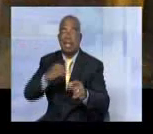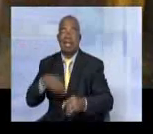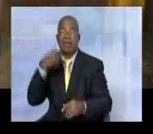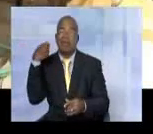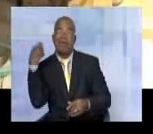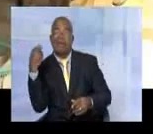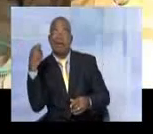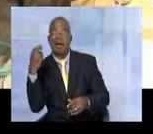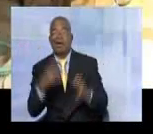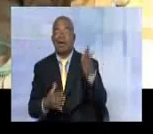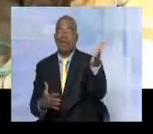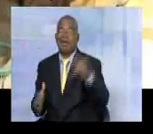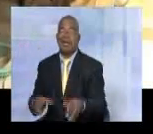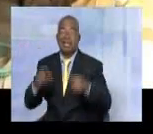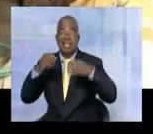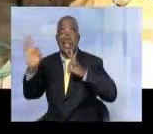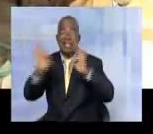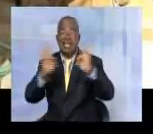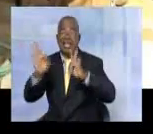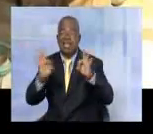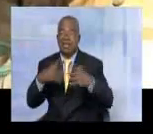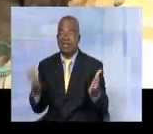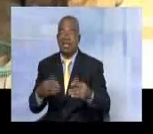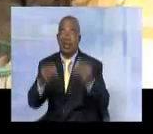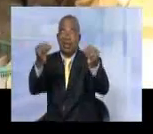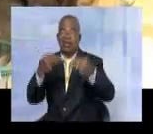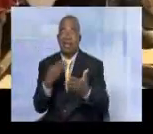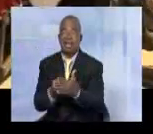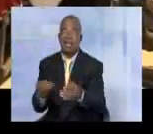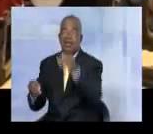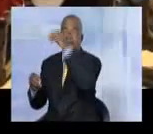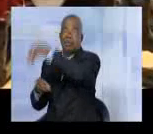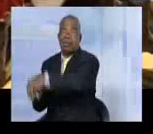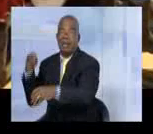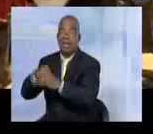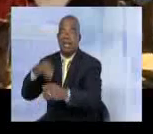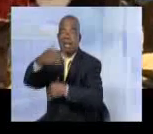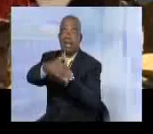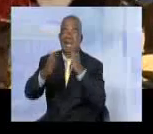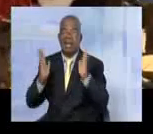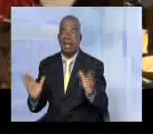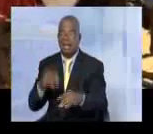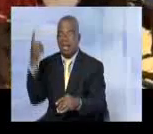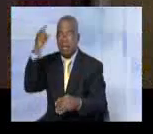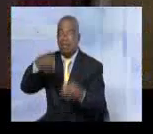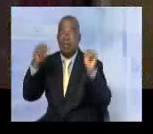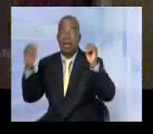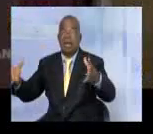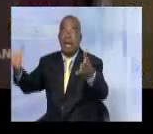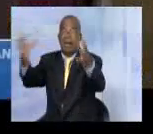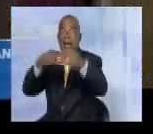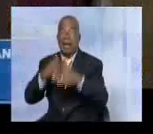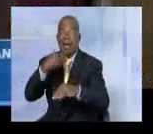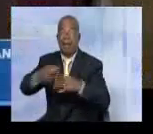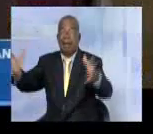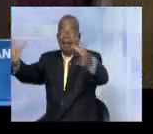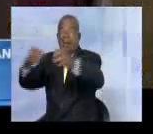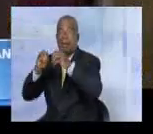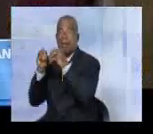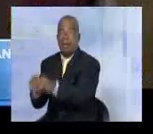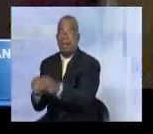pour réussir cette opération. La Croix-Rouge de Côte d'Ivoire a été créée le 13 octobre 1960.